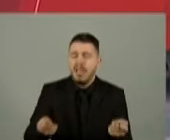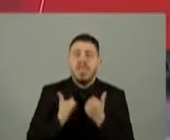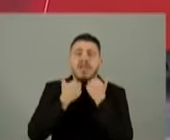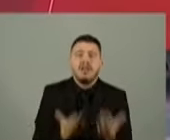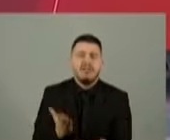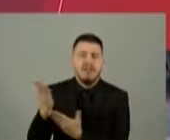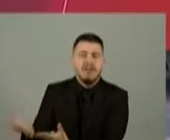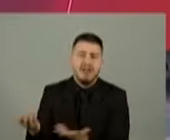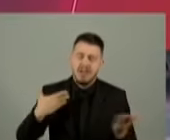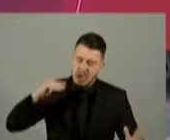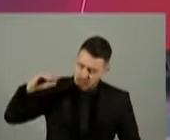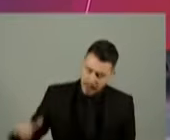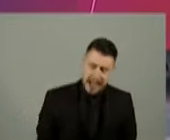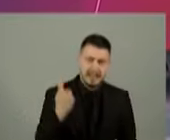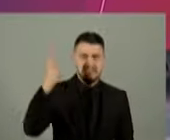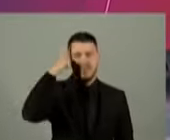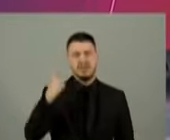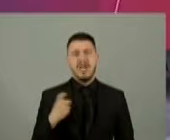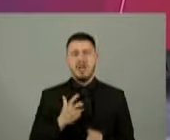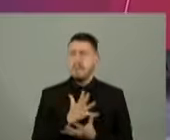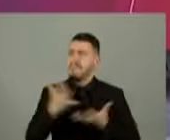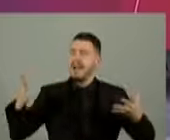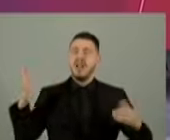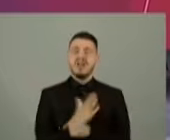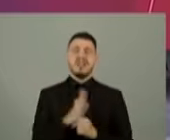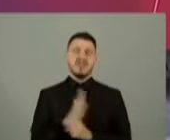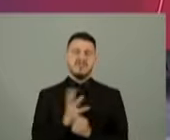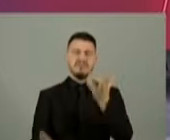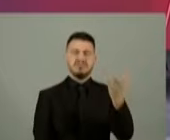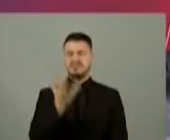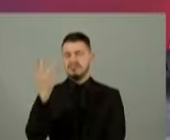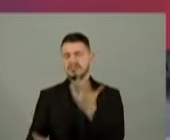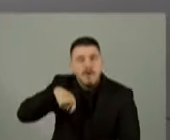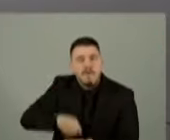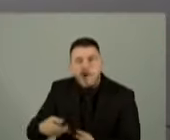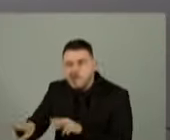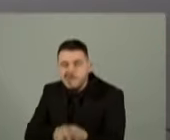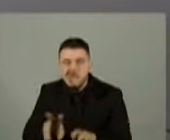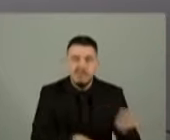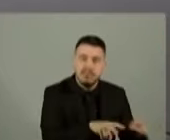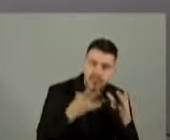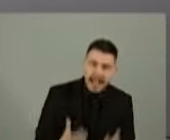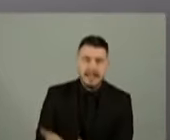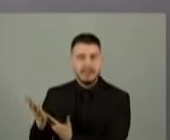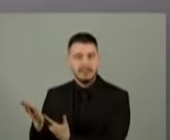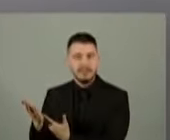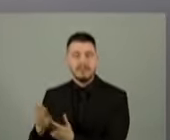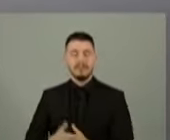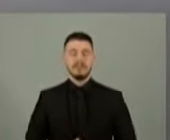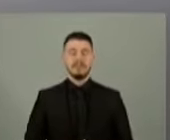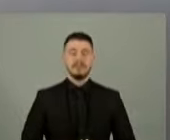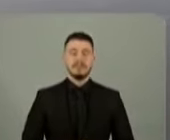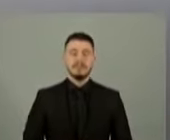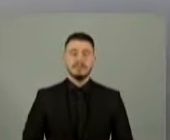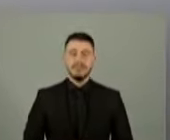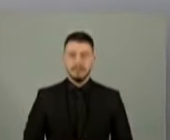κάποιοι που λένε λοιπόν, καλά. Ένα λεπτό. Δεν το ξέρουμε όμως, γιατί δεν αφορά. Κανείς. Ένα λεπτό. Να δούμε λίγο το βίντεο και να μπορέσουμε μετά να το σχολιάσουμε